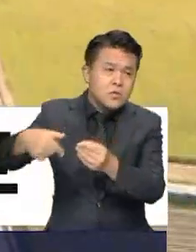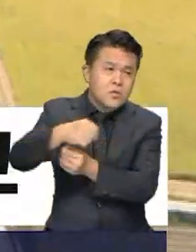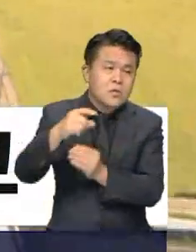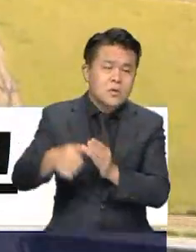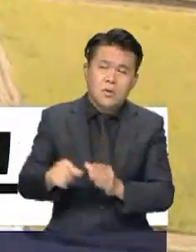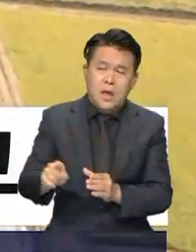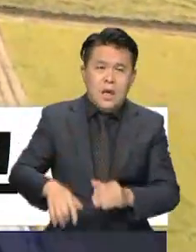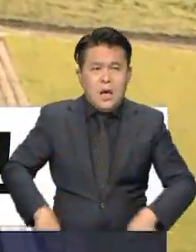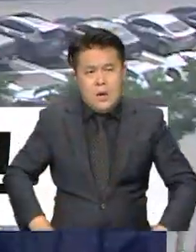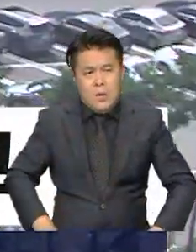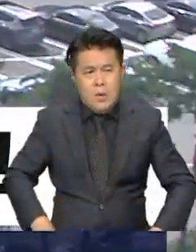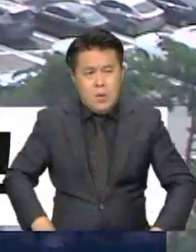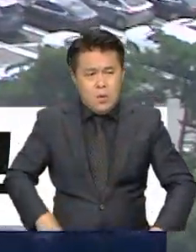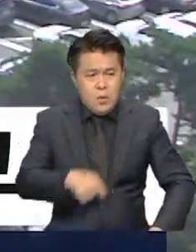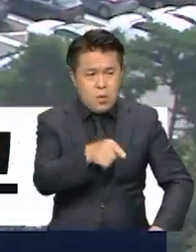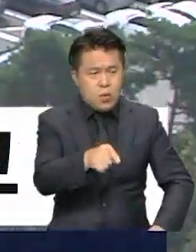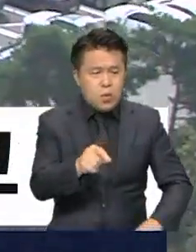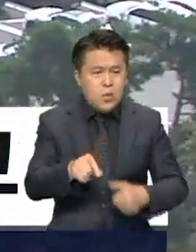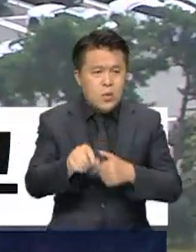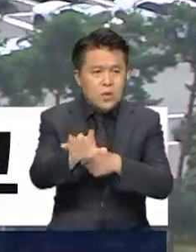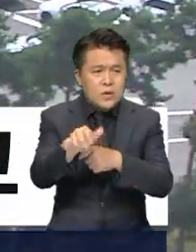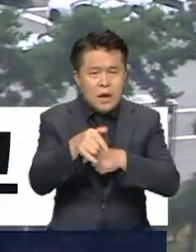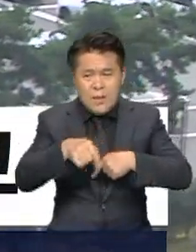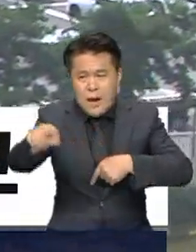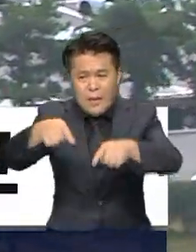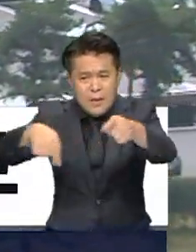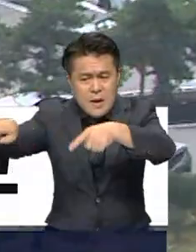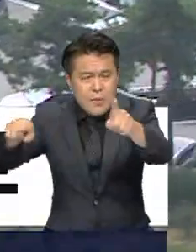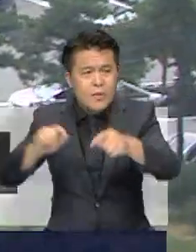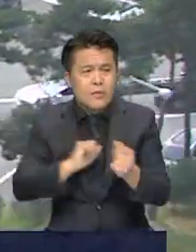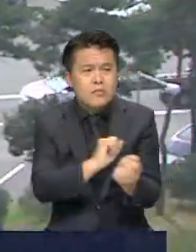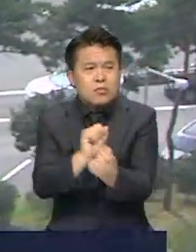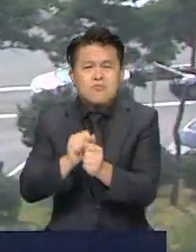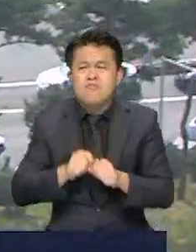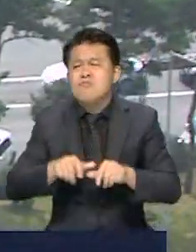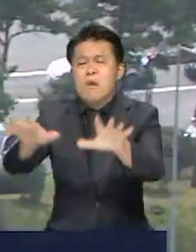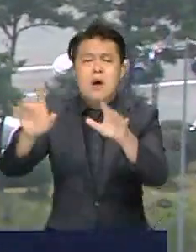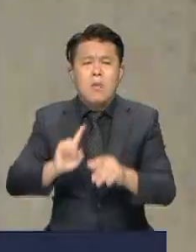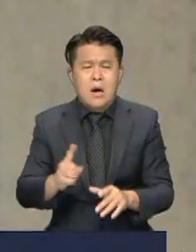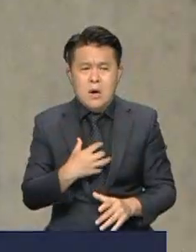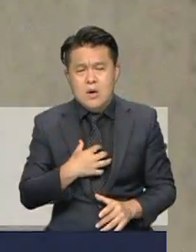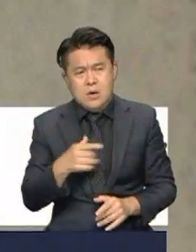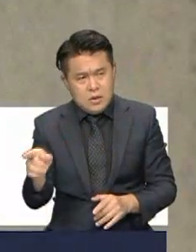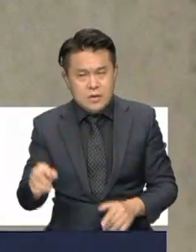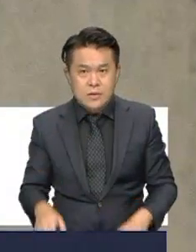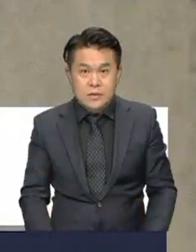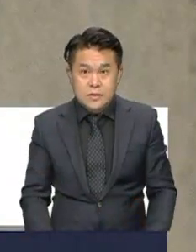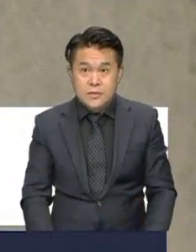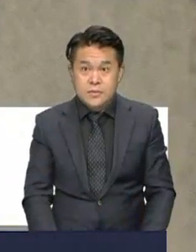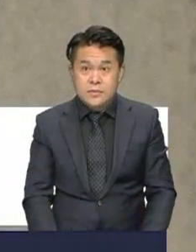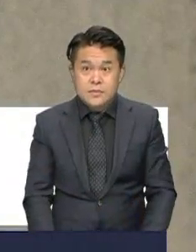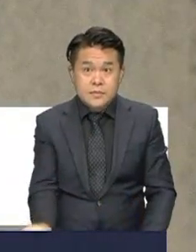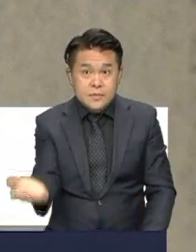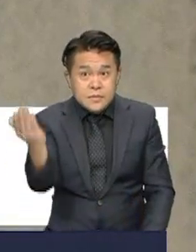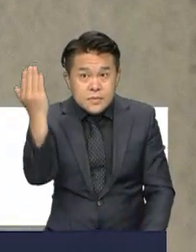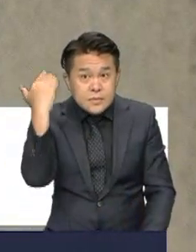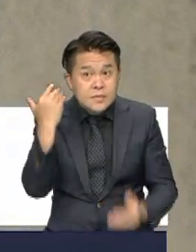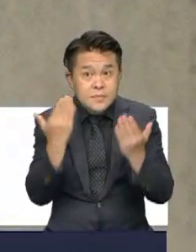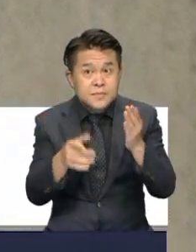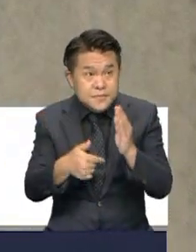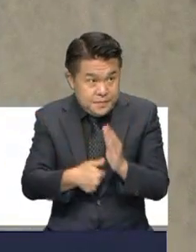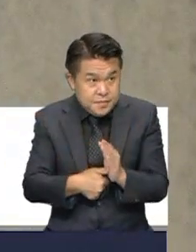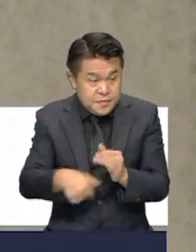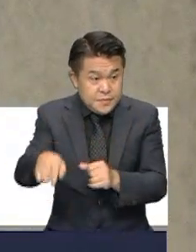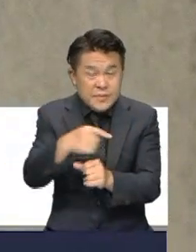연휴 기간 귀성객 등을 통해 다시 유행이 전국으로 확산할 수 있다고 경고했습니다. 지난달 휴가철에 나타난